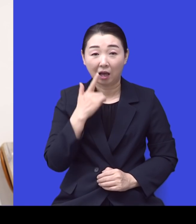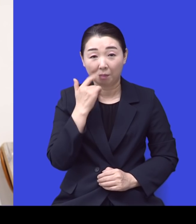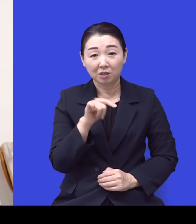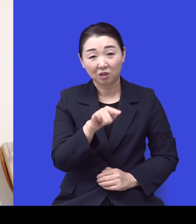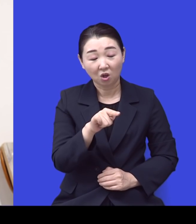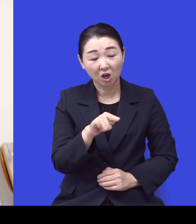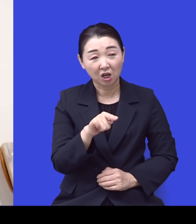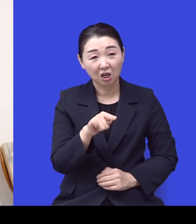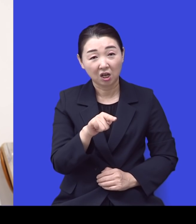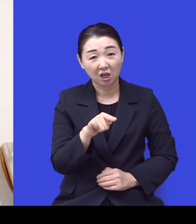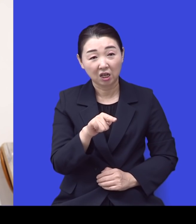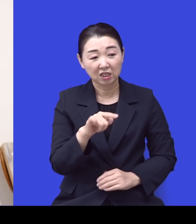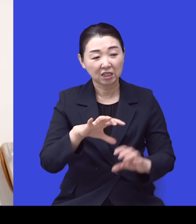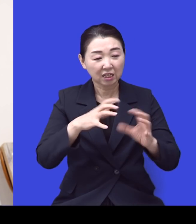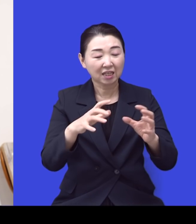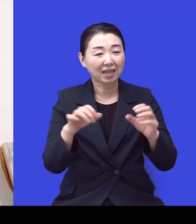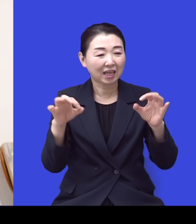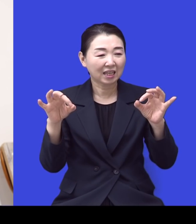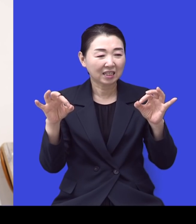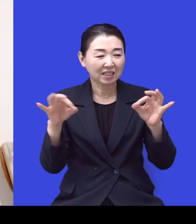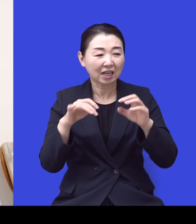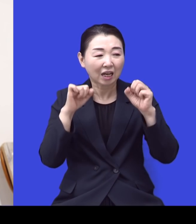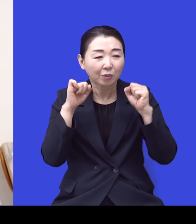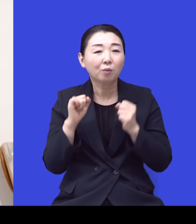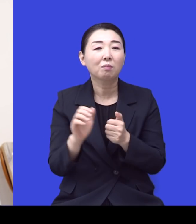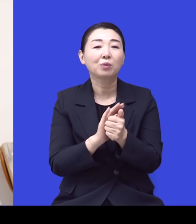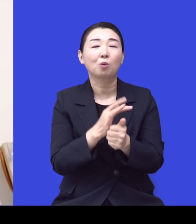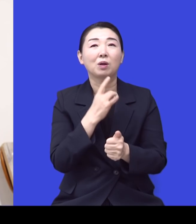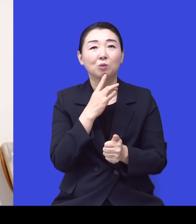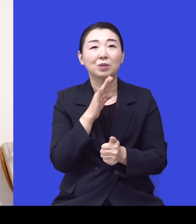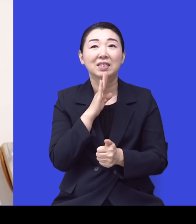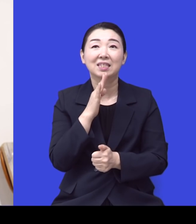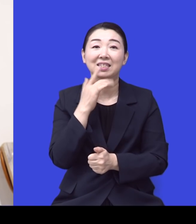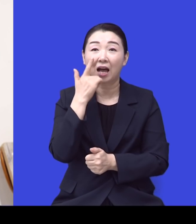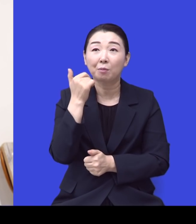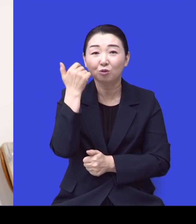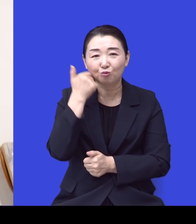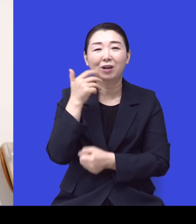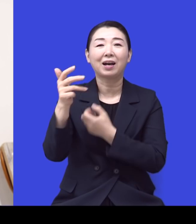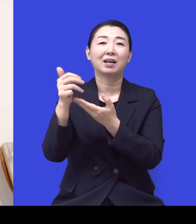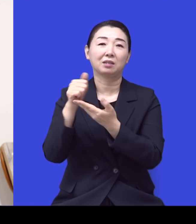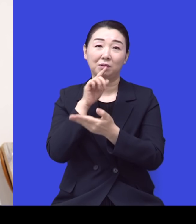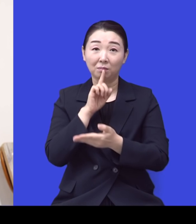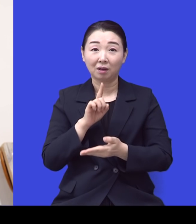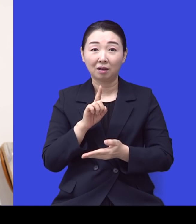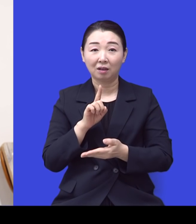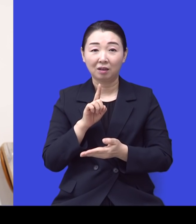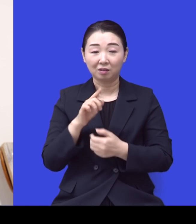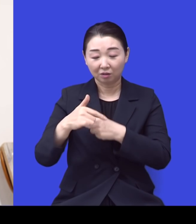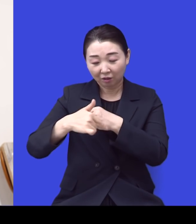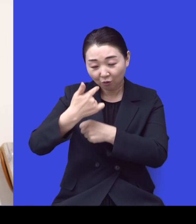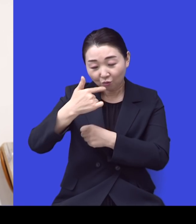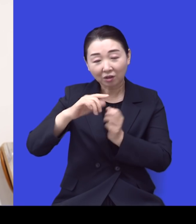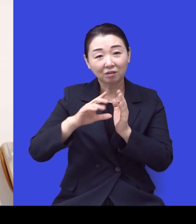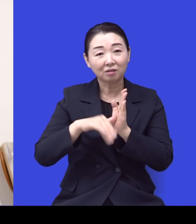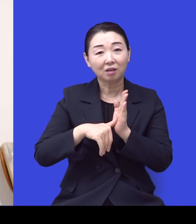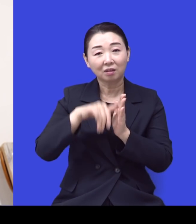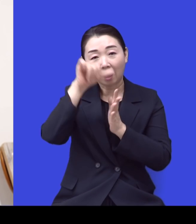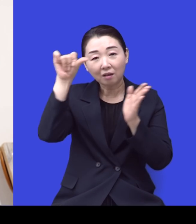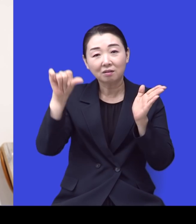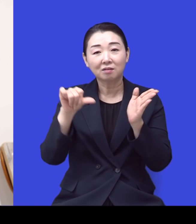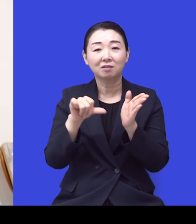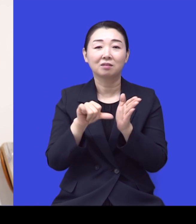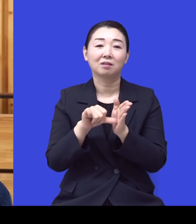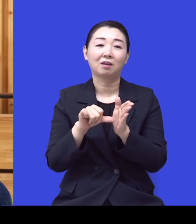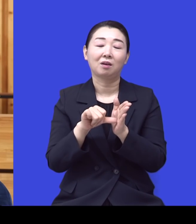너가 있을 동안 잠시 너를 돌봐주는 아버지지만 네. 진짜 아버지는 하나님이야. 예. 그 얘기가 6학년 때 제 인생에서는 그게